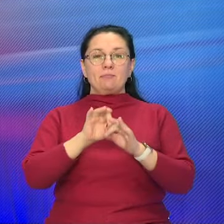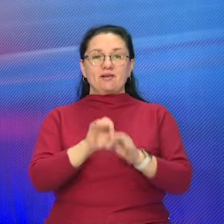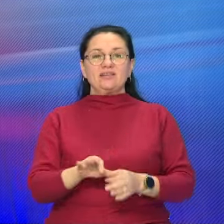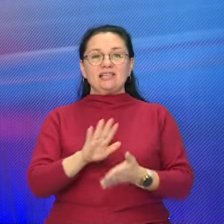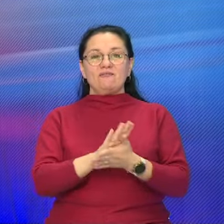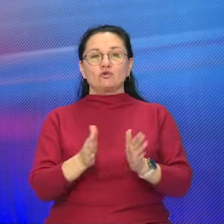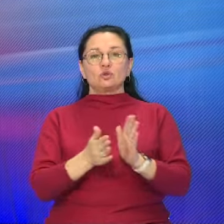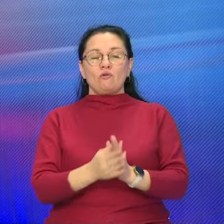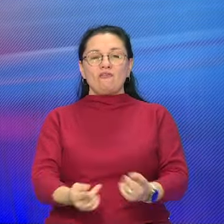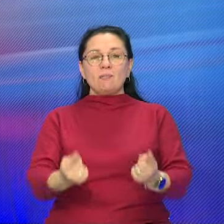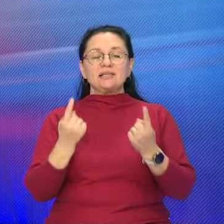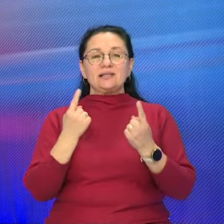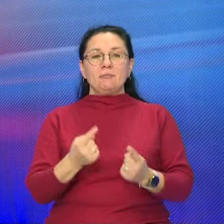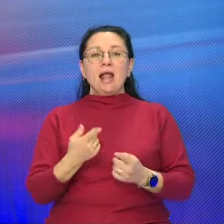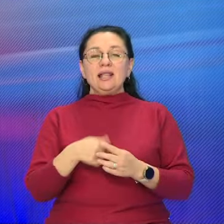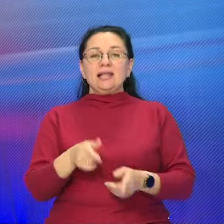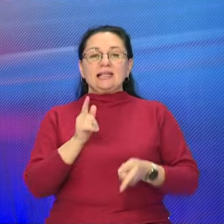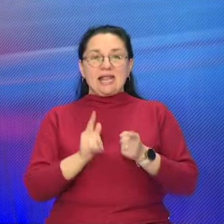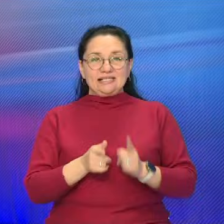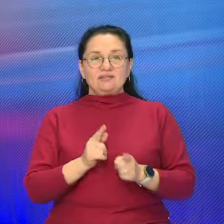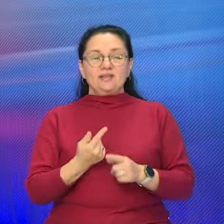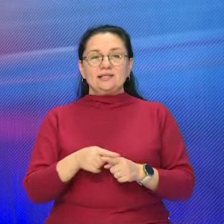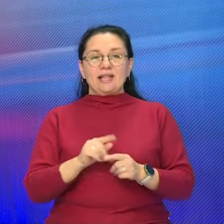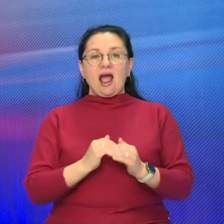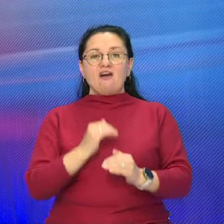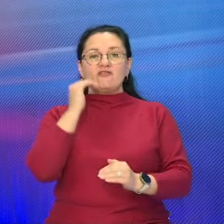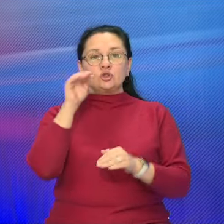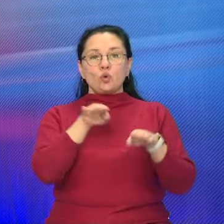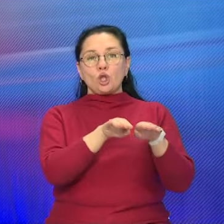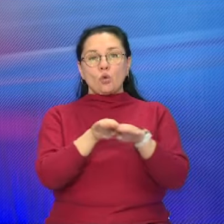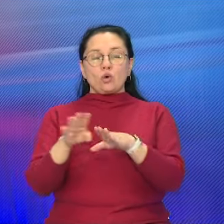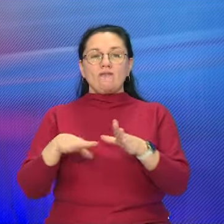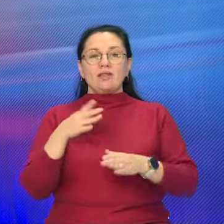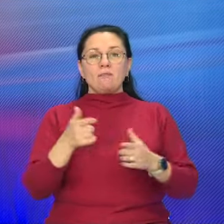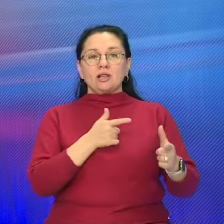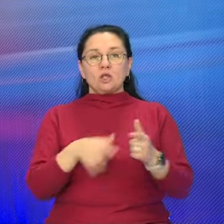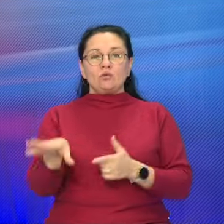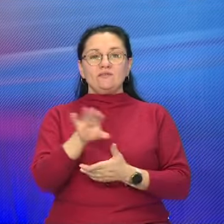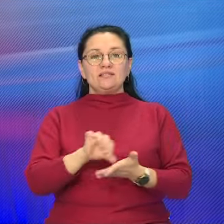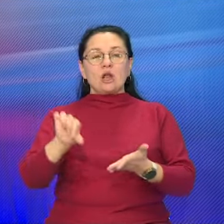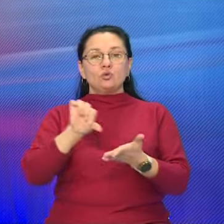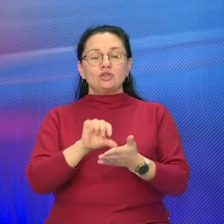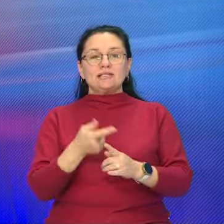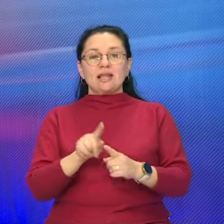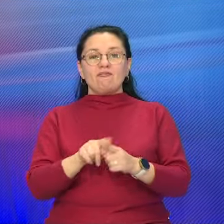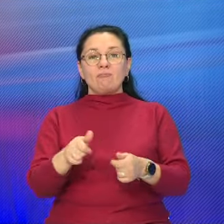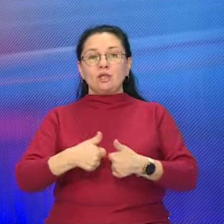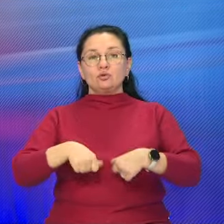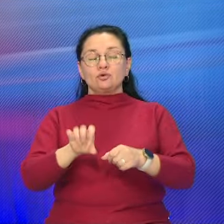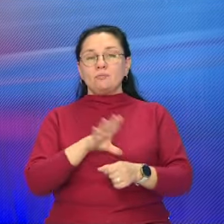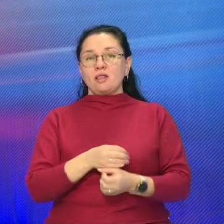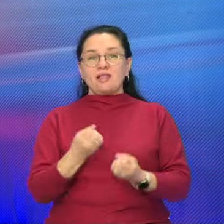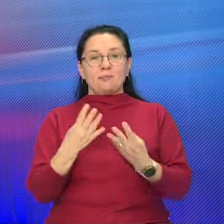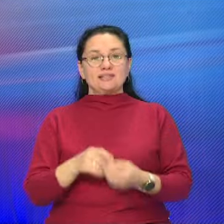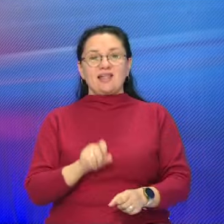ўмовах максімальна прыбліжаных да сапраўдных, а высокі ўзровень падрыхтоўкі ўдзельнікаў паставіў перад журы непростую